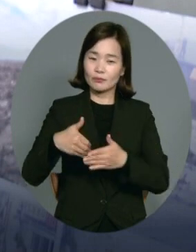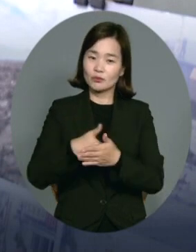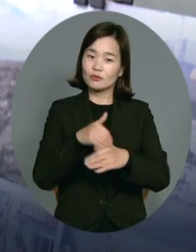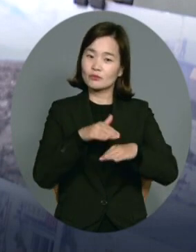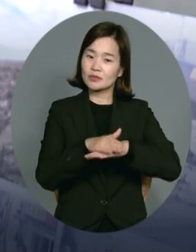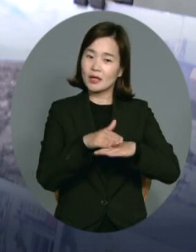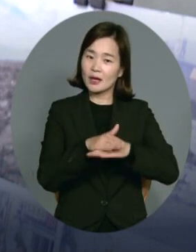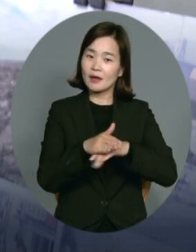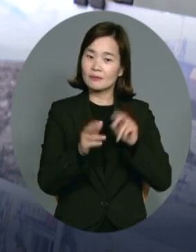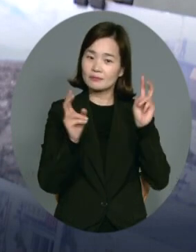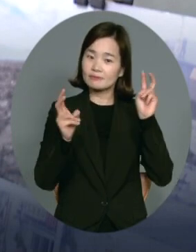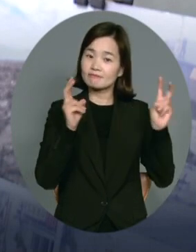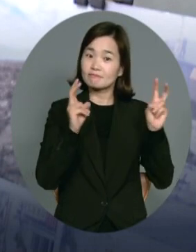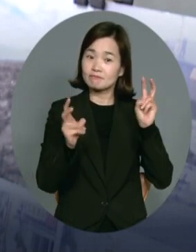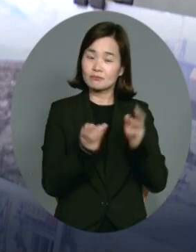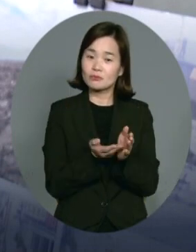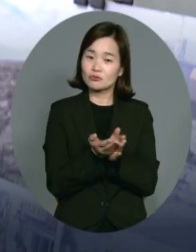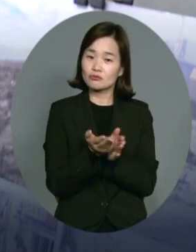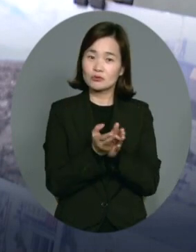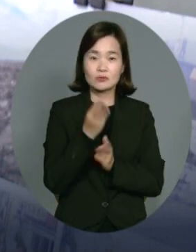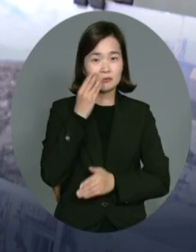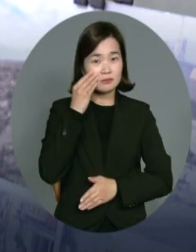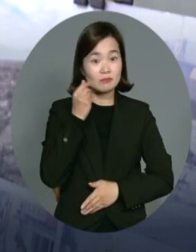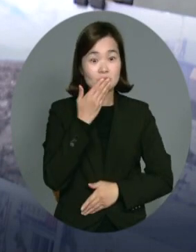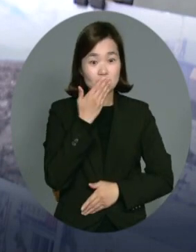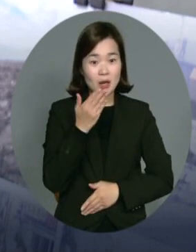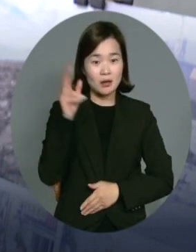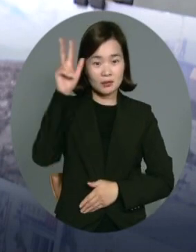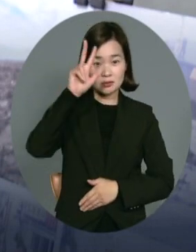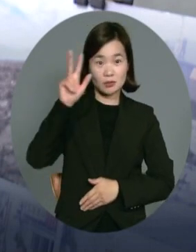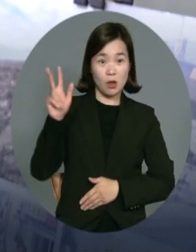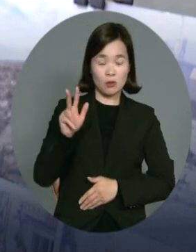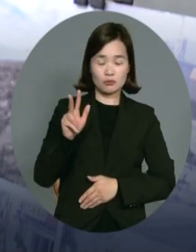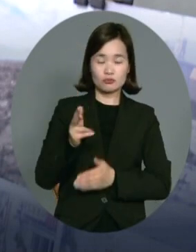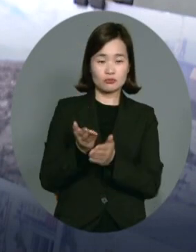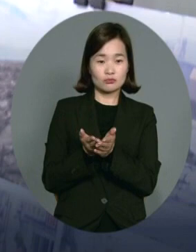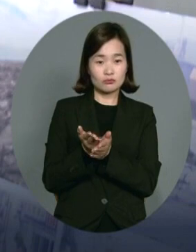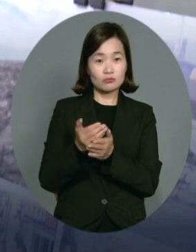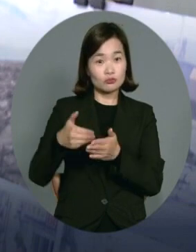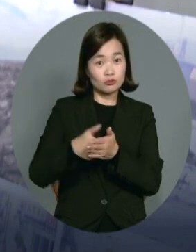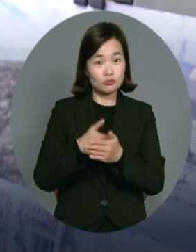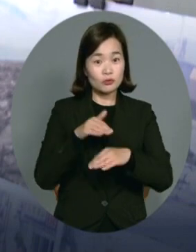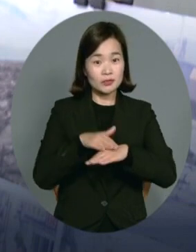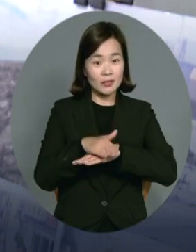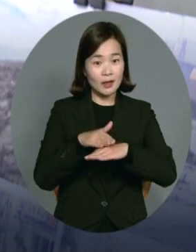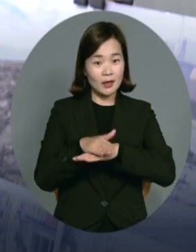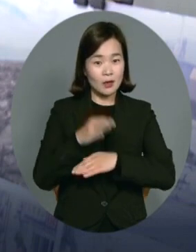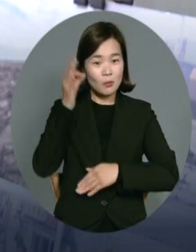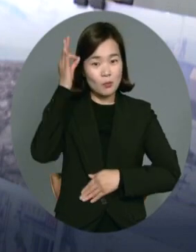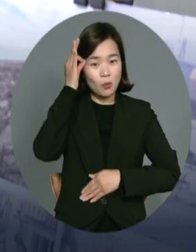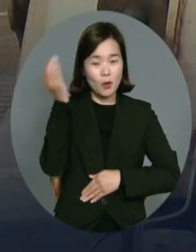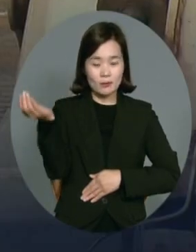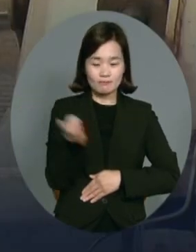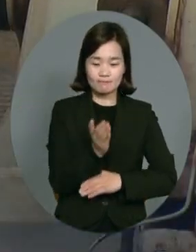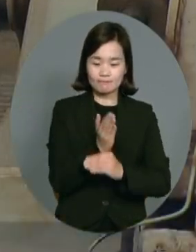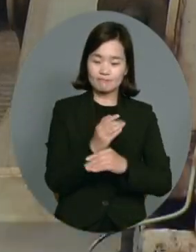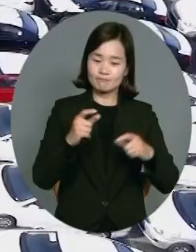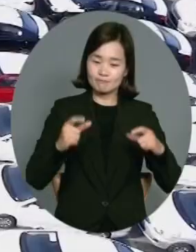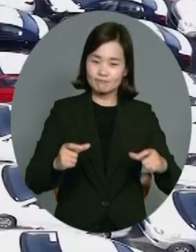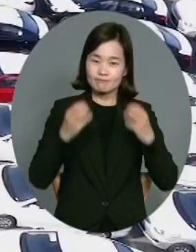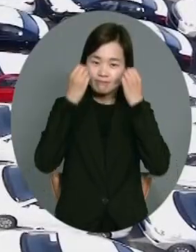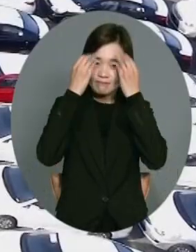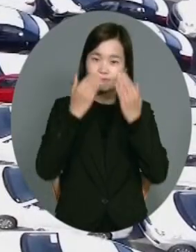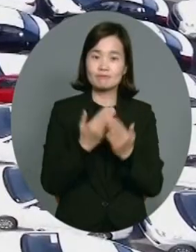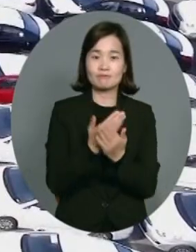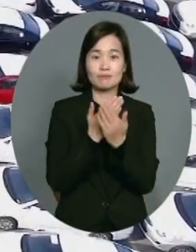또 전국 중고차 물동량이 우리 포항을 중심으로 해서 새롭게 활성화될 수 있습니다